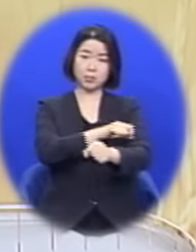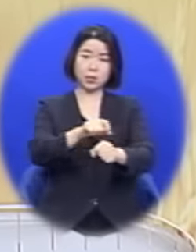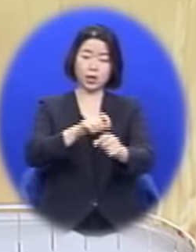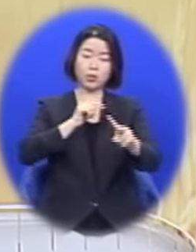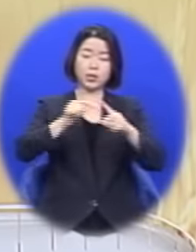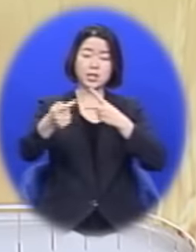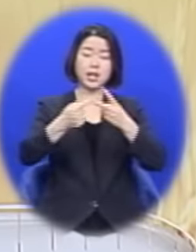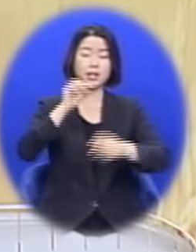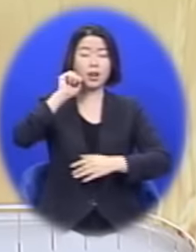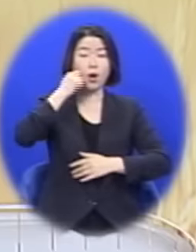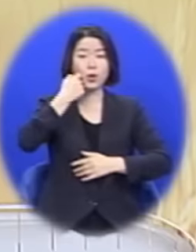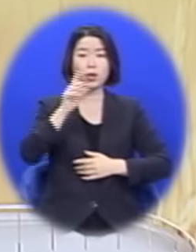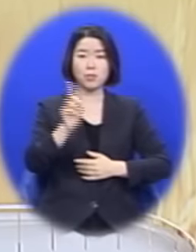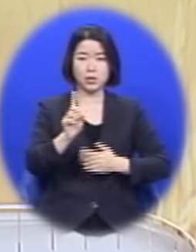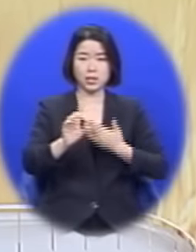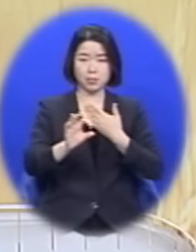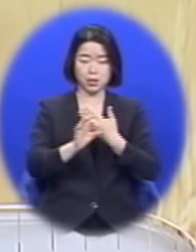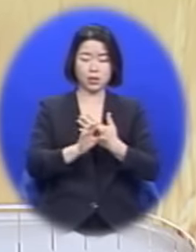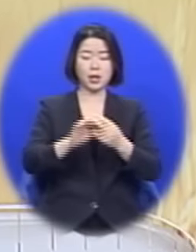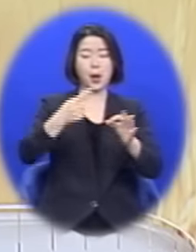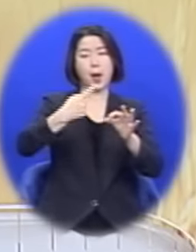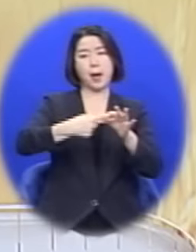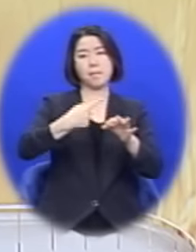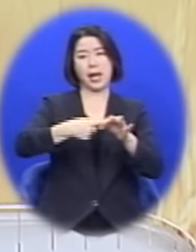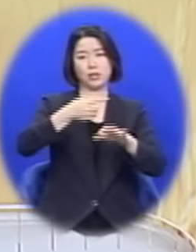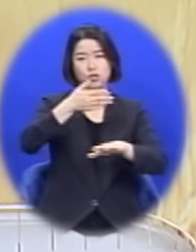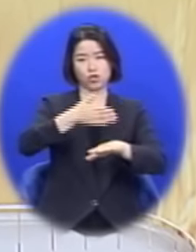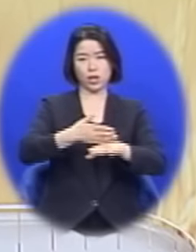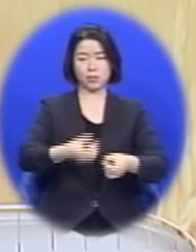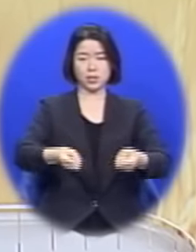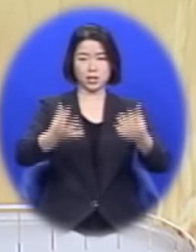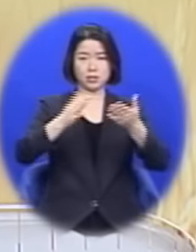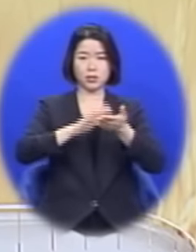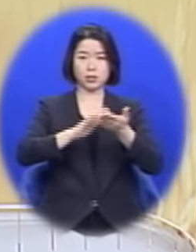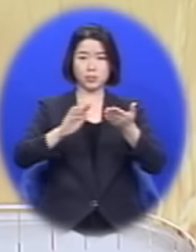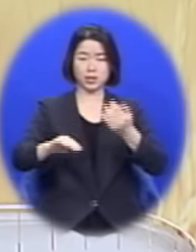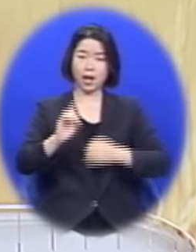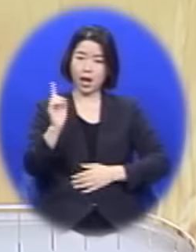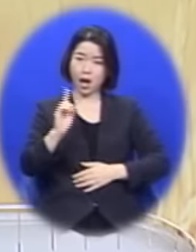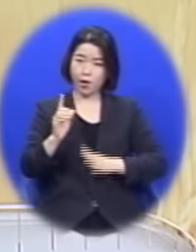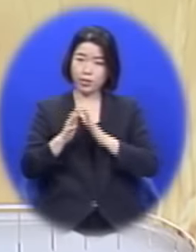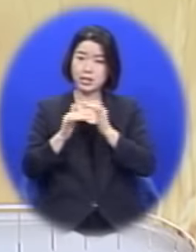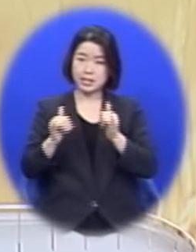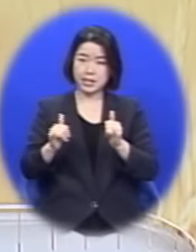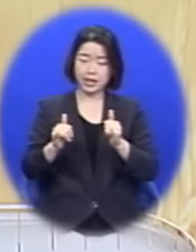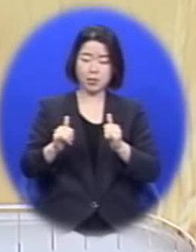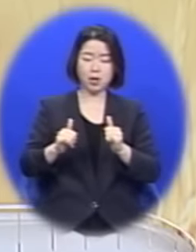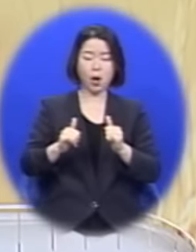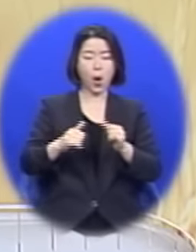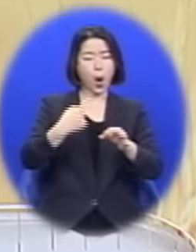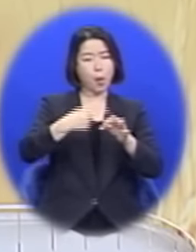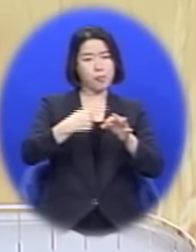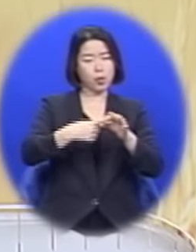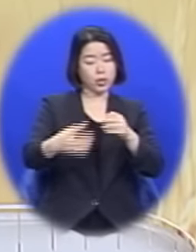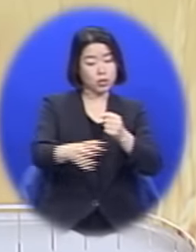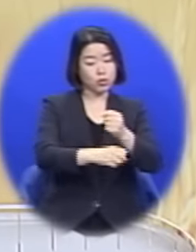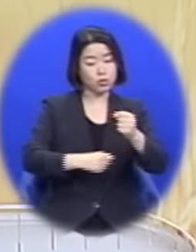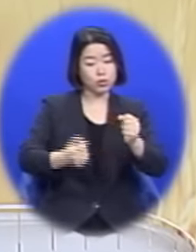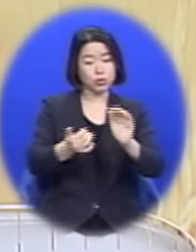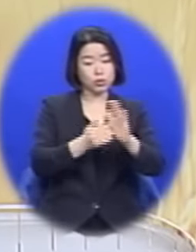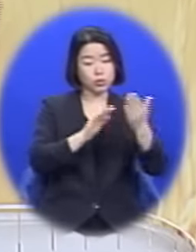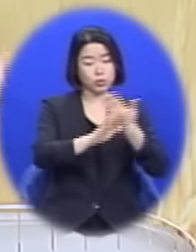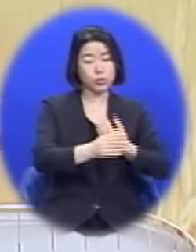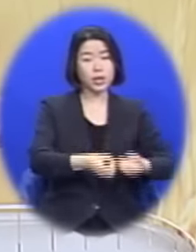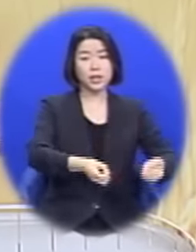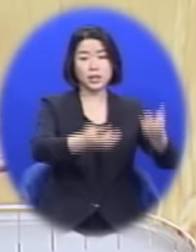바로 맥주 감사절입니다. 어떤 분은 이 맥주 감사절이 보리 추수를 하고 드리는 감사절이라고 해서